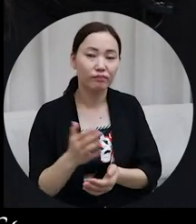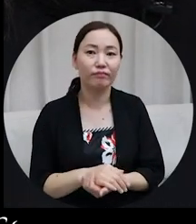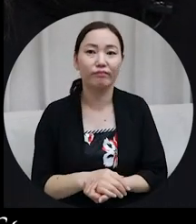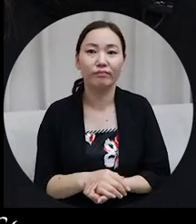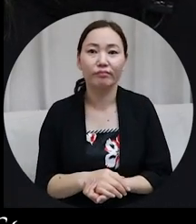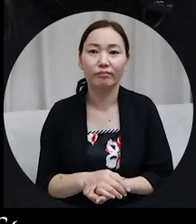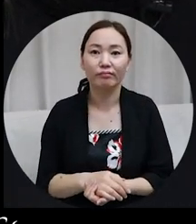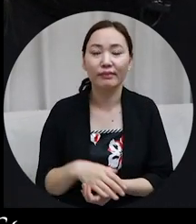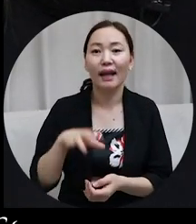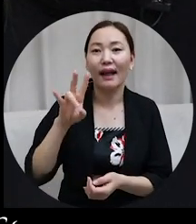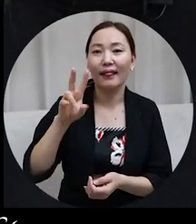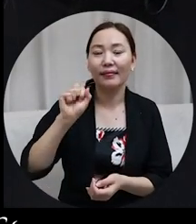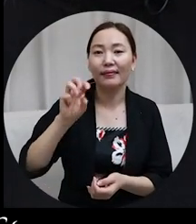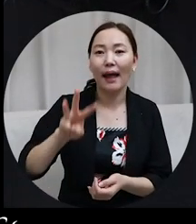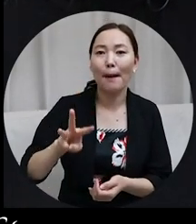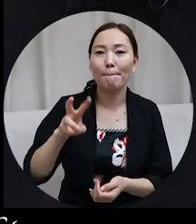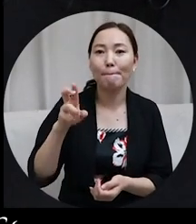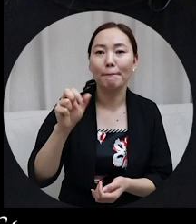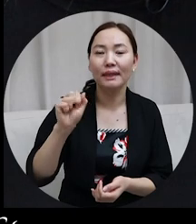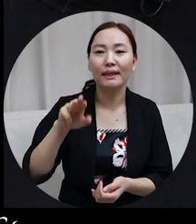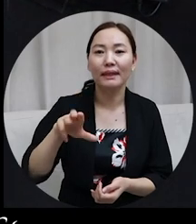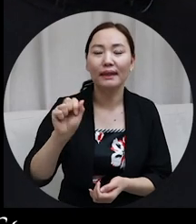энгийнээр хэлэхэд намбатай болцсон.